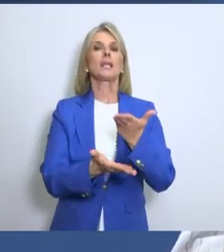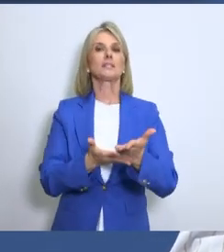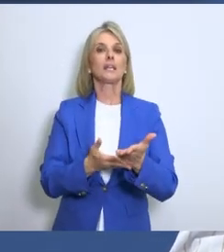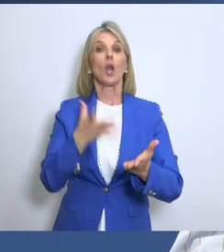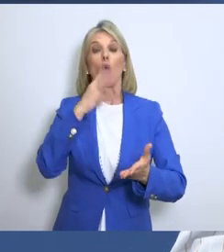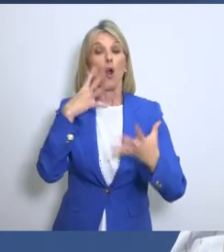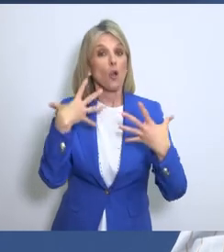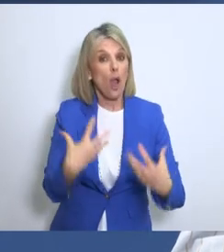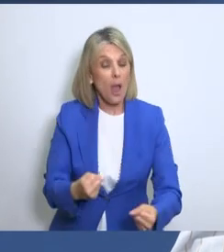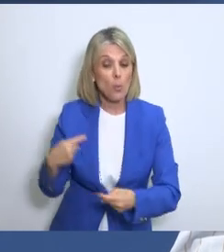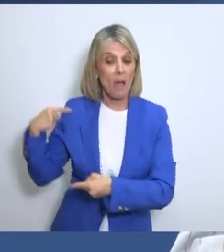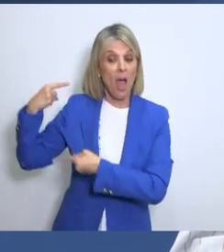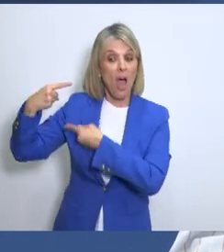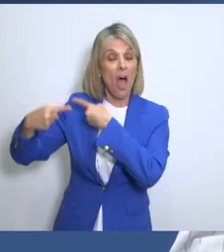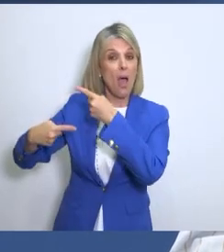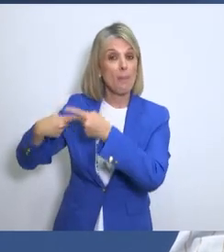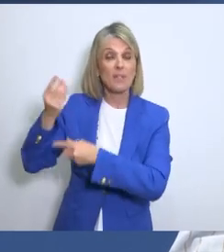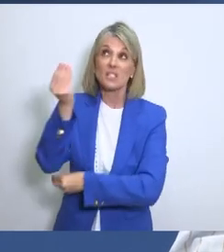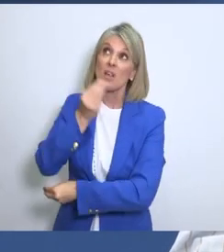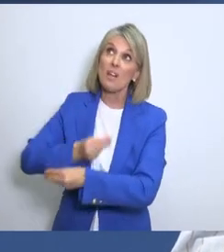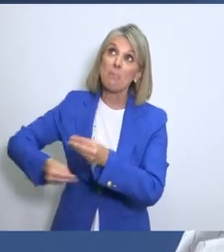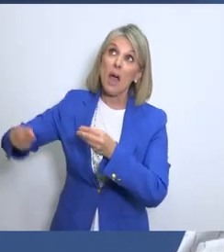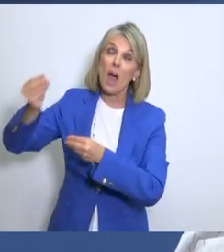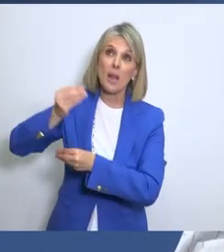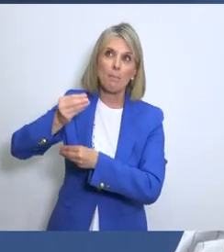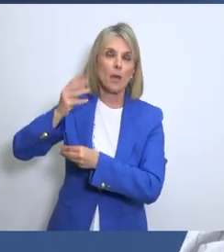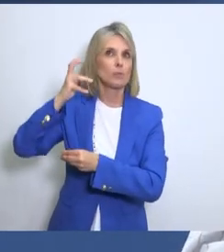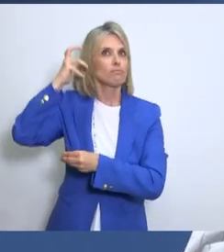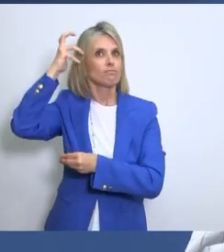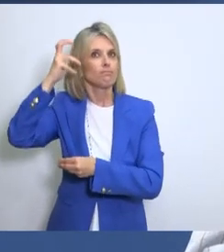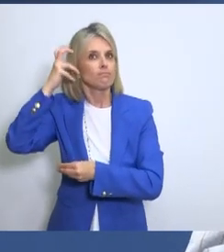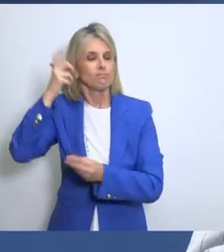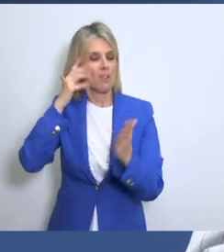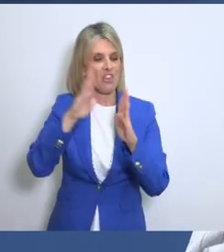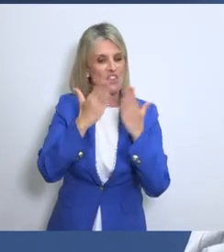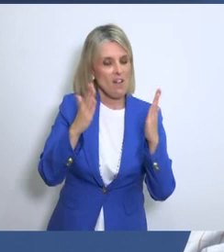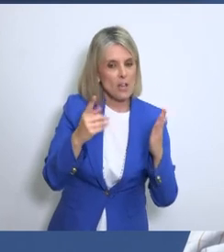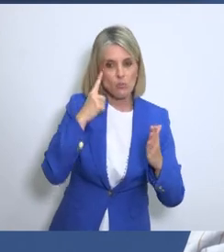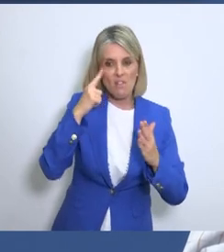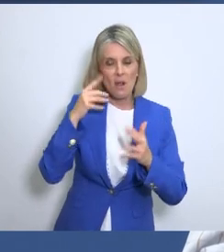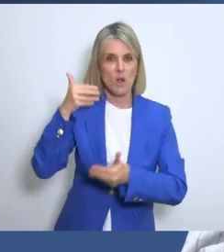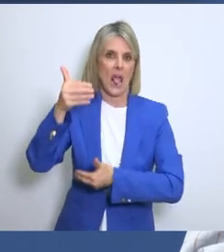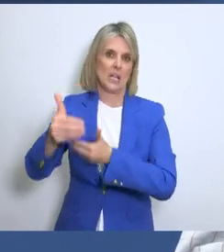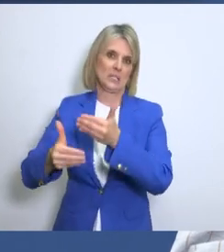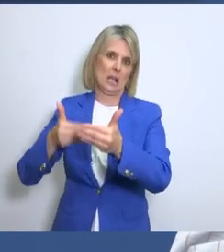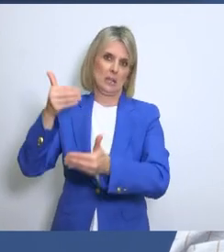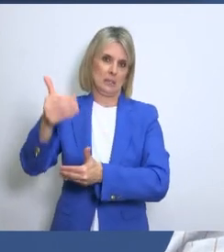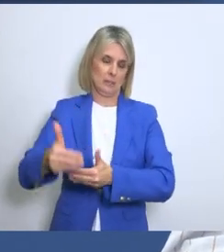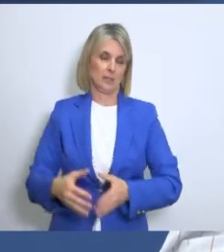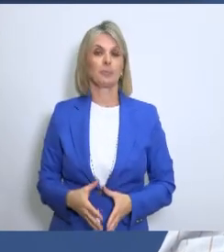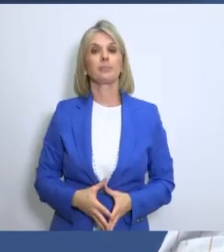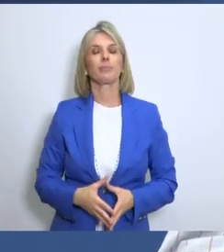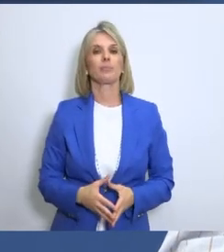φορά εμπλουτίζονται από την εποχή στην οποία ζούμε. Η